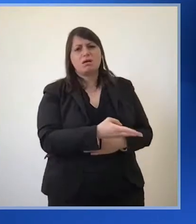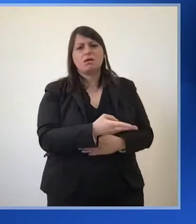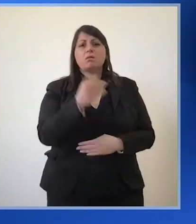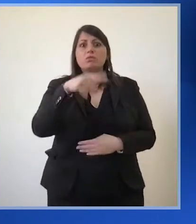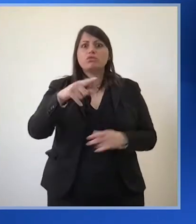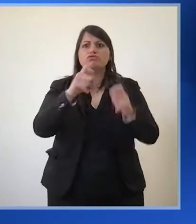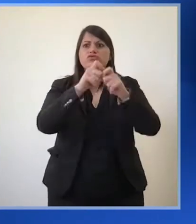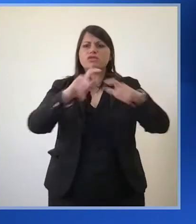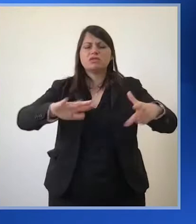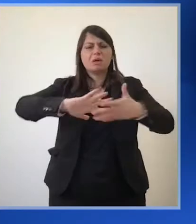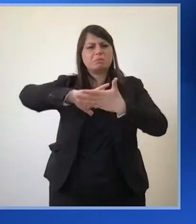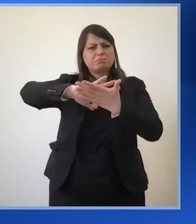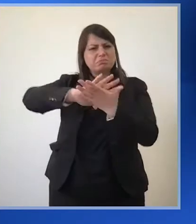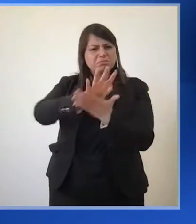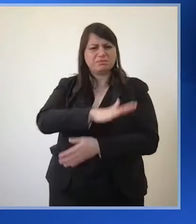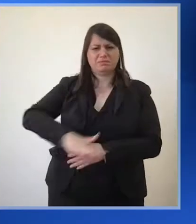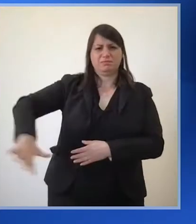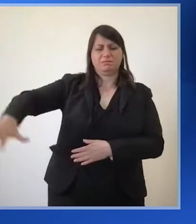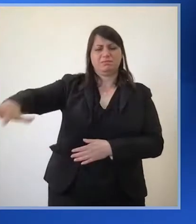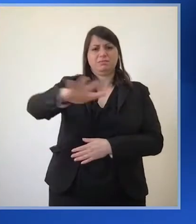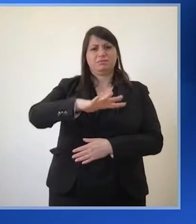suolo.